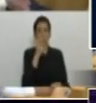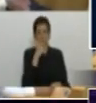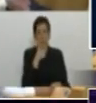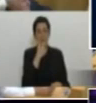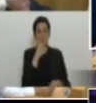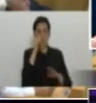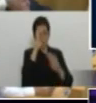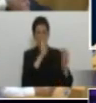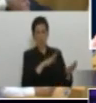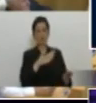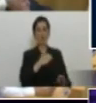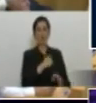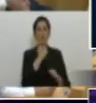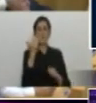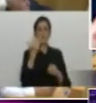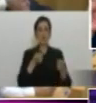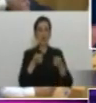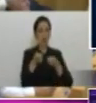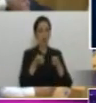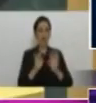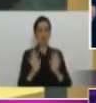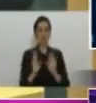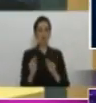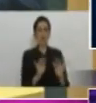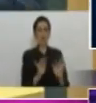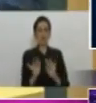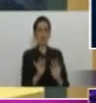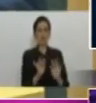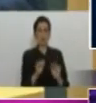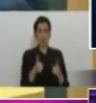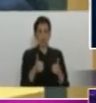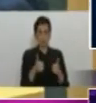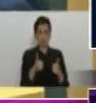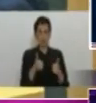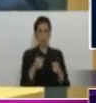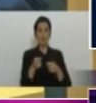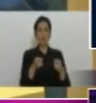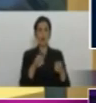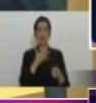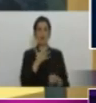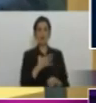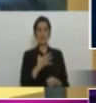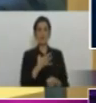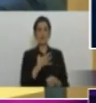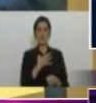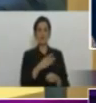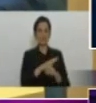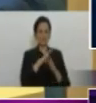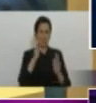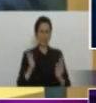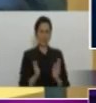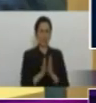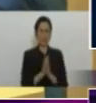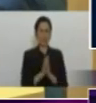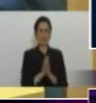იმას რამაც რეალურად გამოიღო შედეგი. აი ამ ბრძოლა, ამ ბოიკოტმა, ზოგი ადრე შევიდა პარლამენტში, ზოგი გვიან, ზოგმა რაღაცას მოაწერა ხელი, ზოგმა